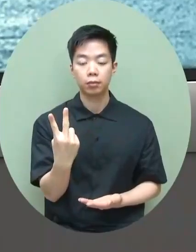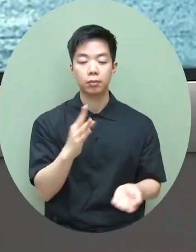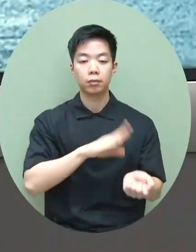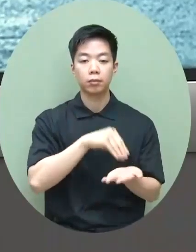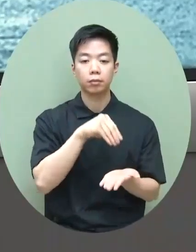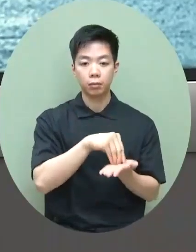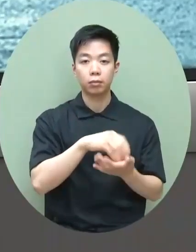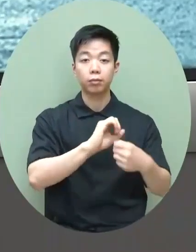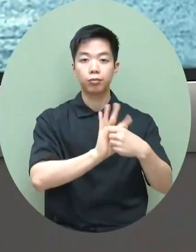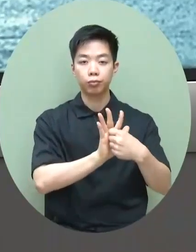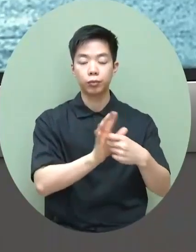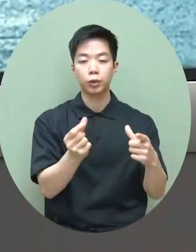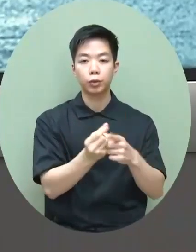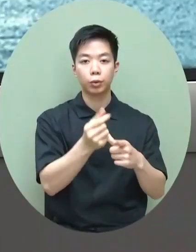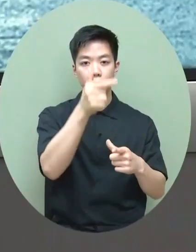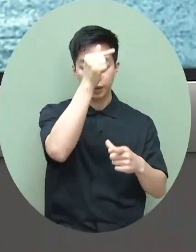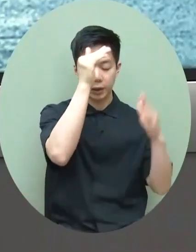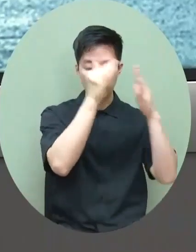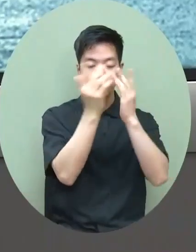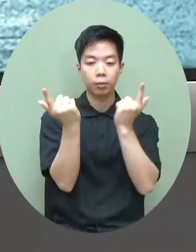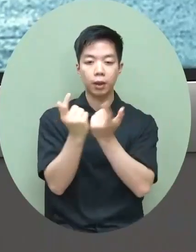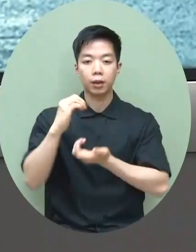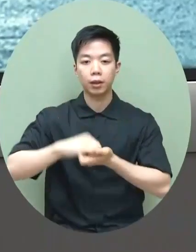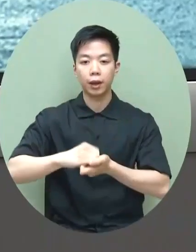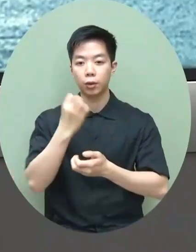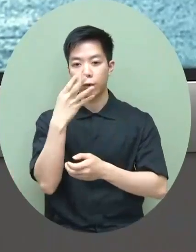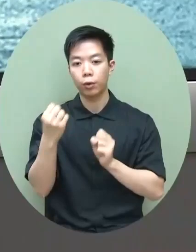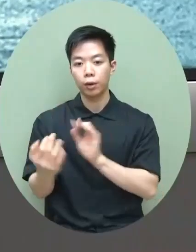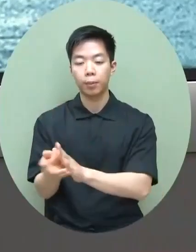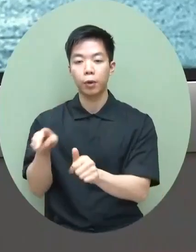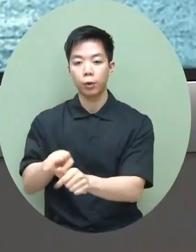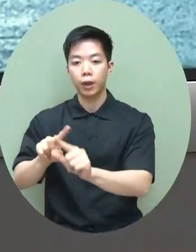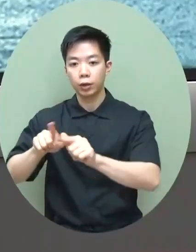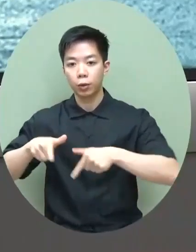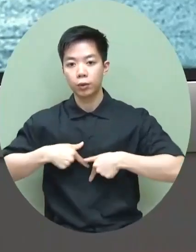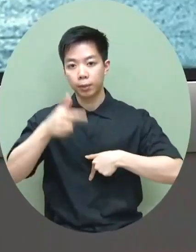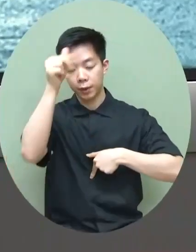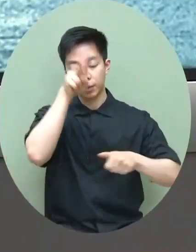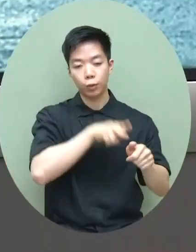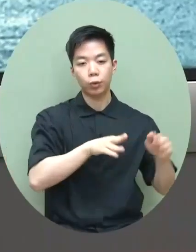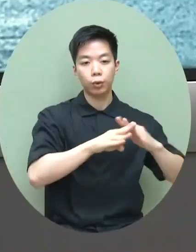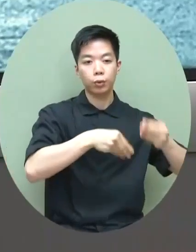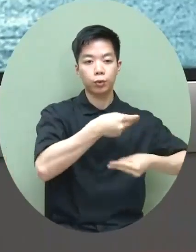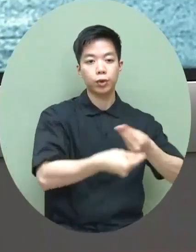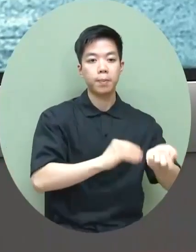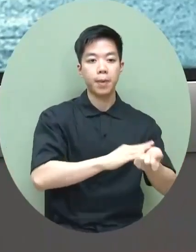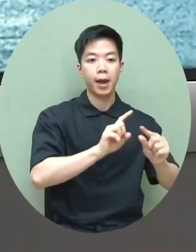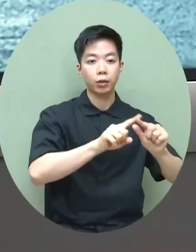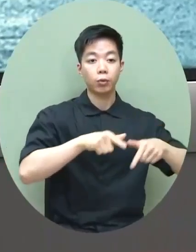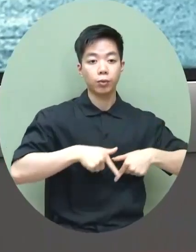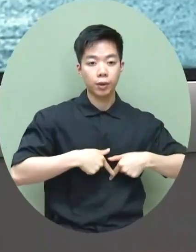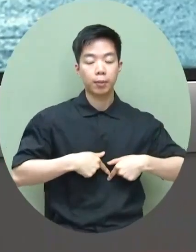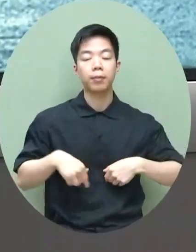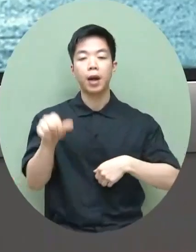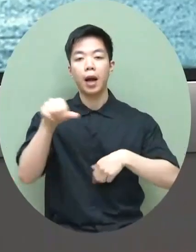北大嶼山醫院、香港感染控制中心、醫院管理局傳染病中心以及新冠治療中心亞博館留醫。昨